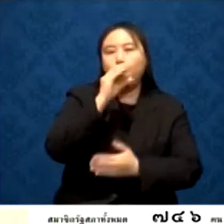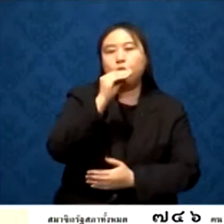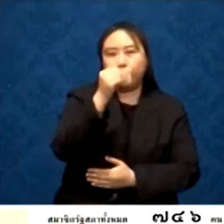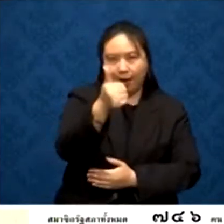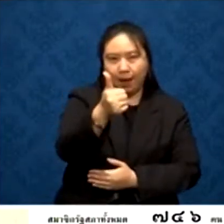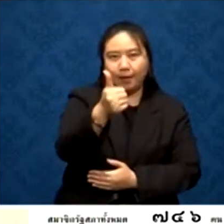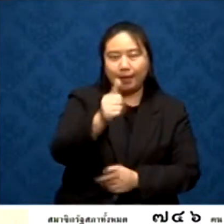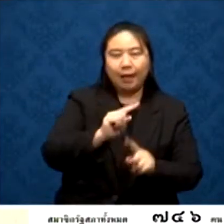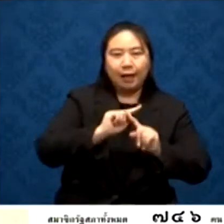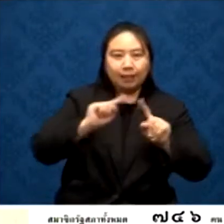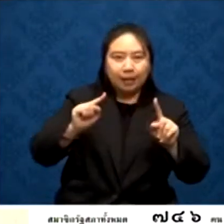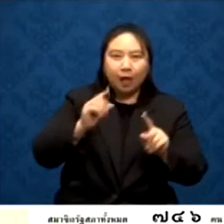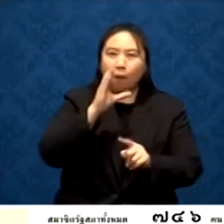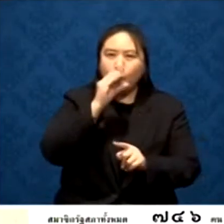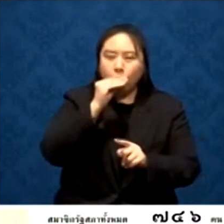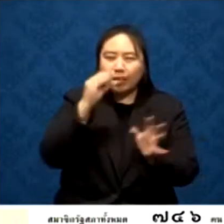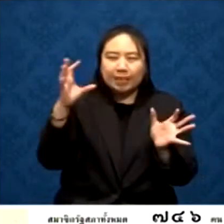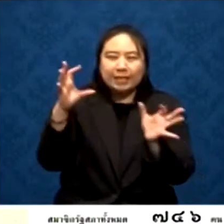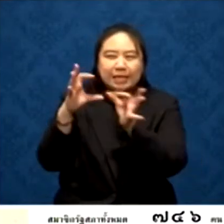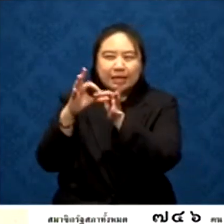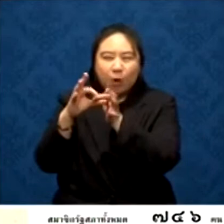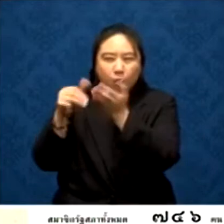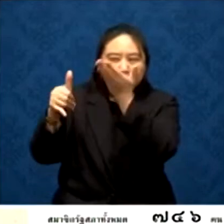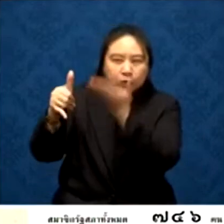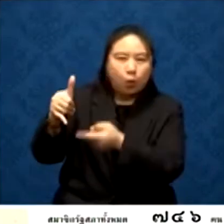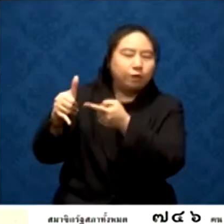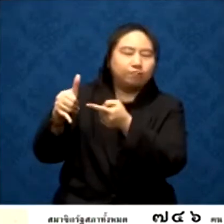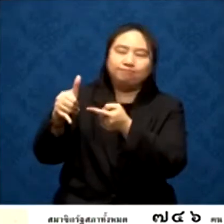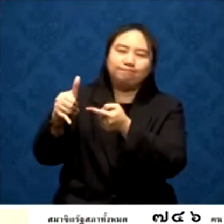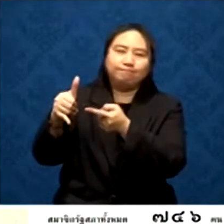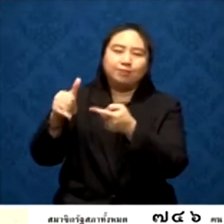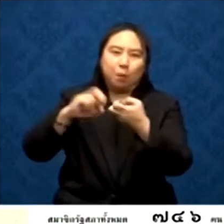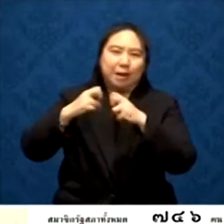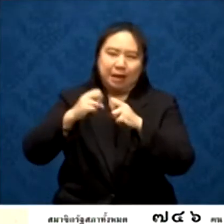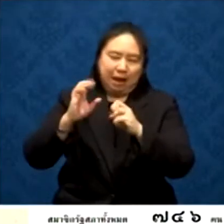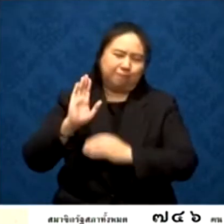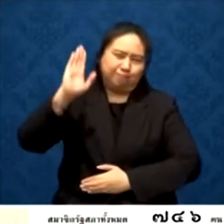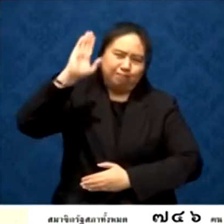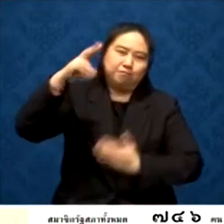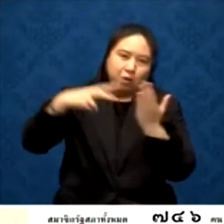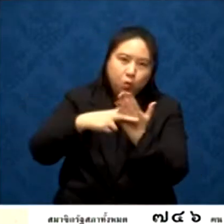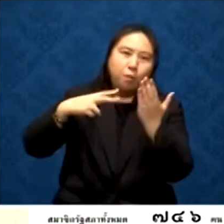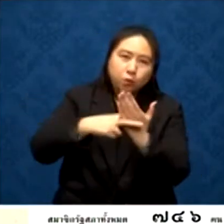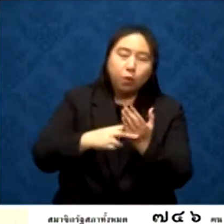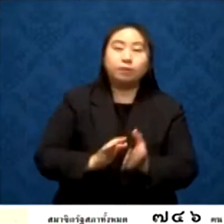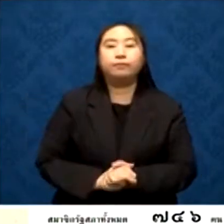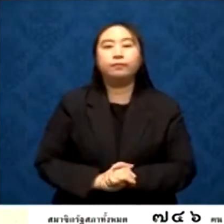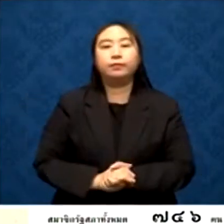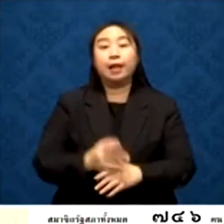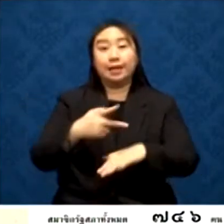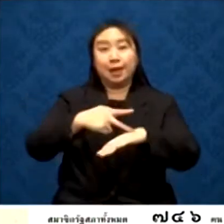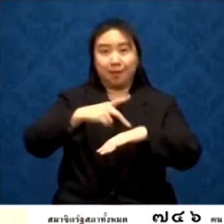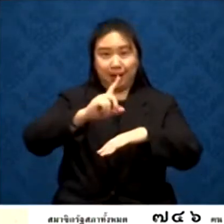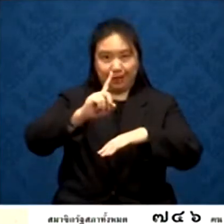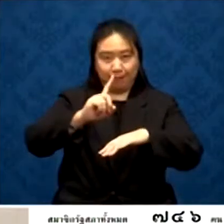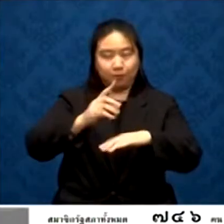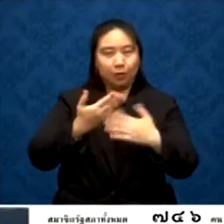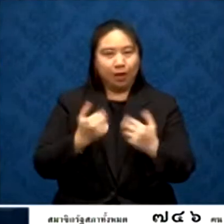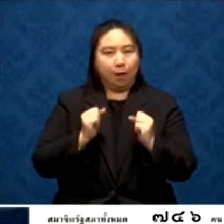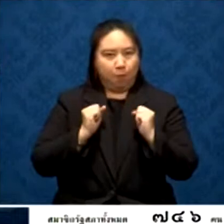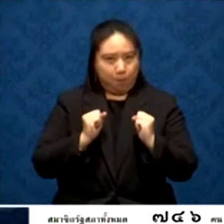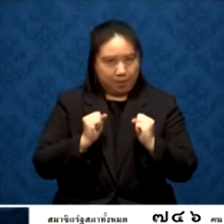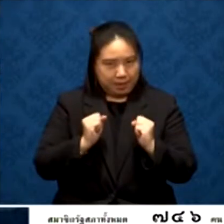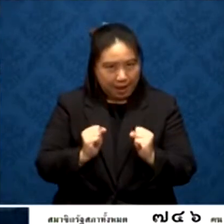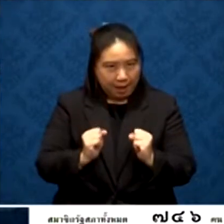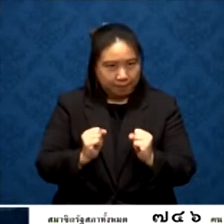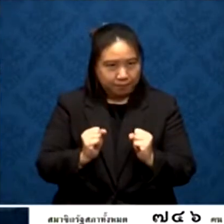คลเดี๋ยวจะมีประท้วง ท่านประธานด้วยความเคารพครับ ครับ ผมพยายามรับฟังต่อคำวินิจฉัยเว